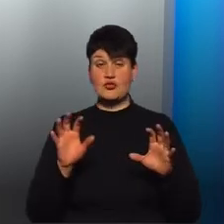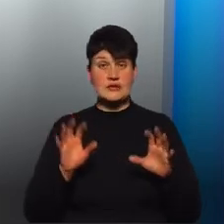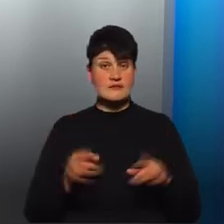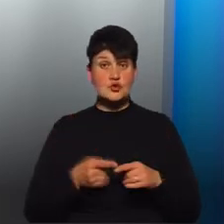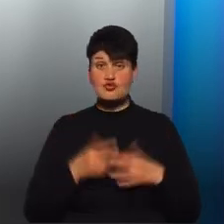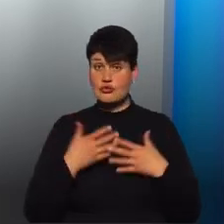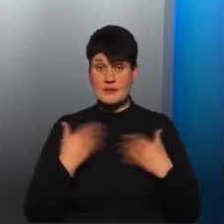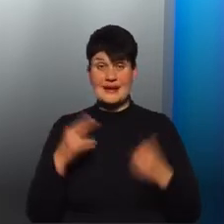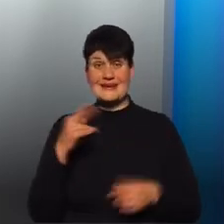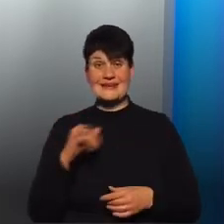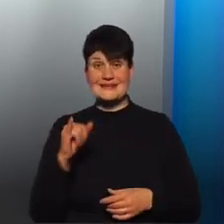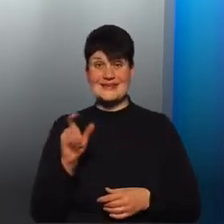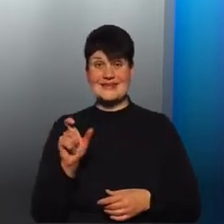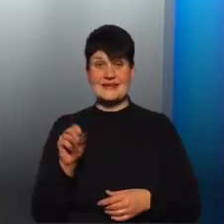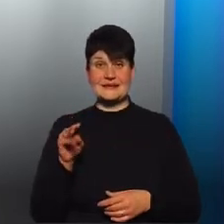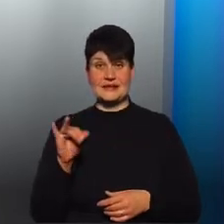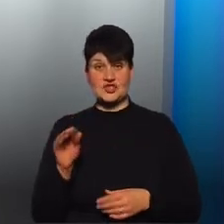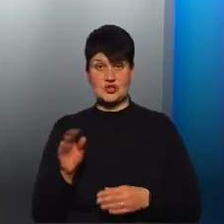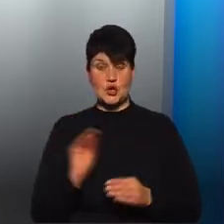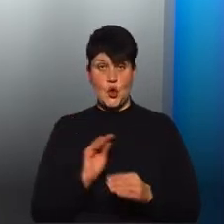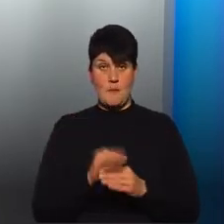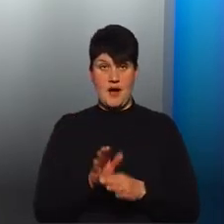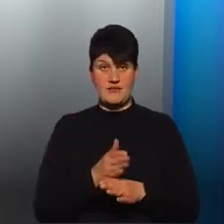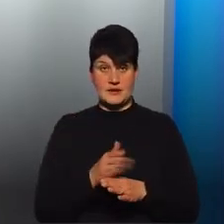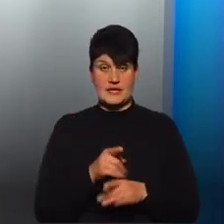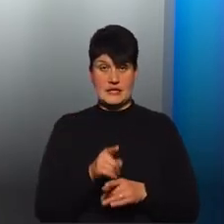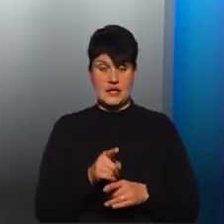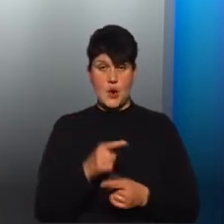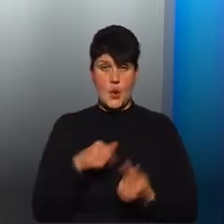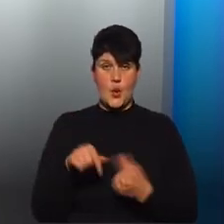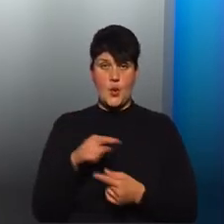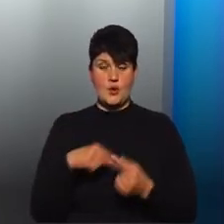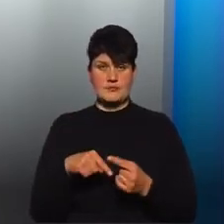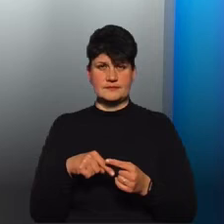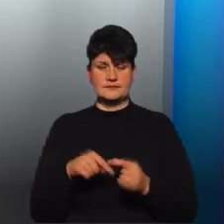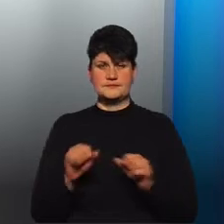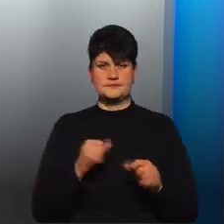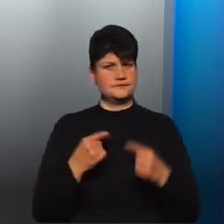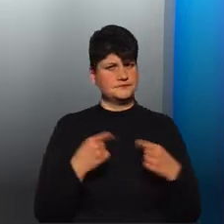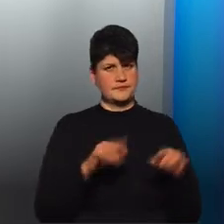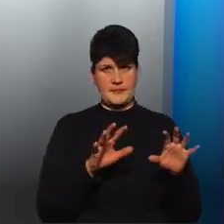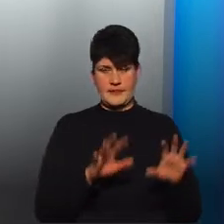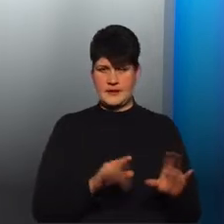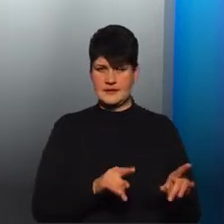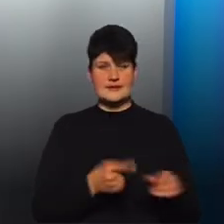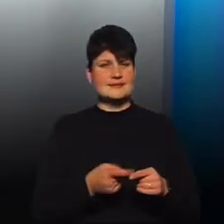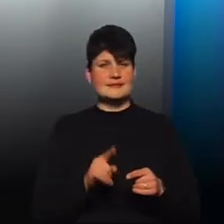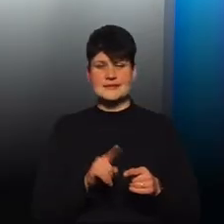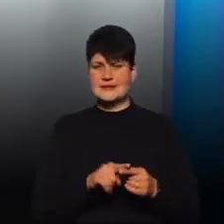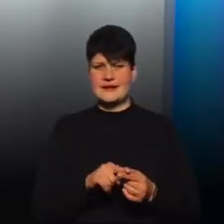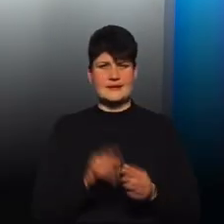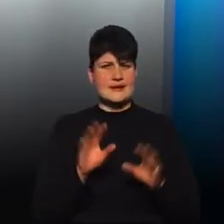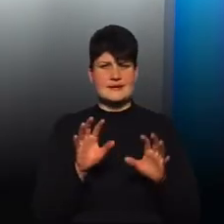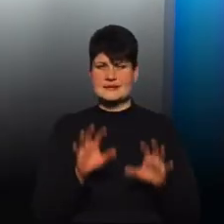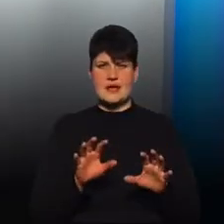дієтичні добавки, і взагалі їх обіг регулюється зовсім іншим законом, тобто вони вже не підпадають під дію закону про лікарські